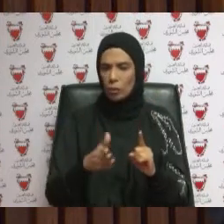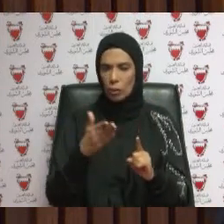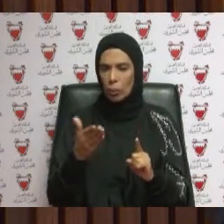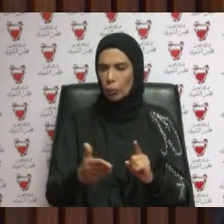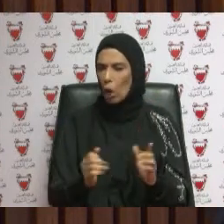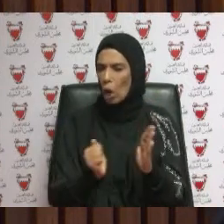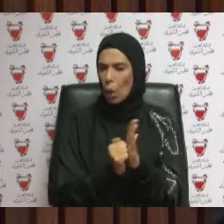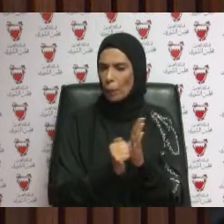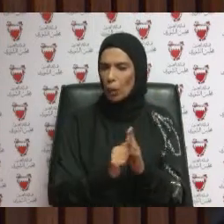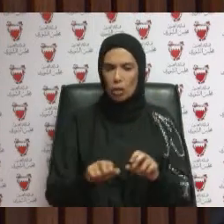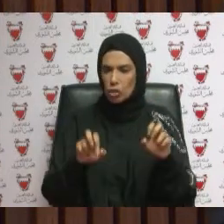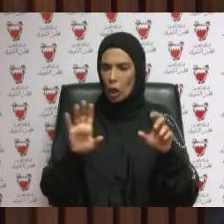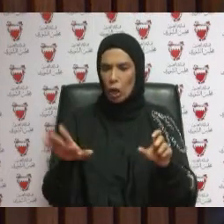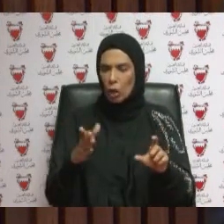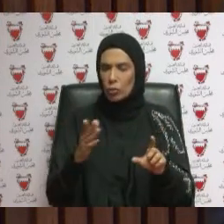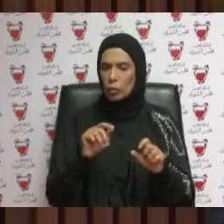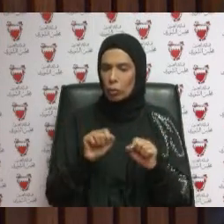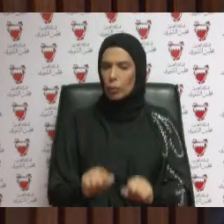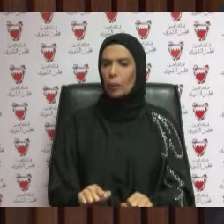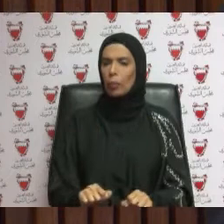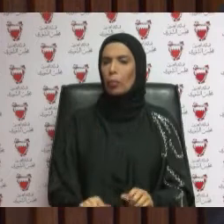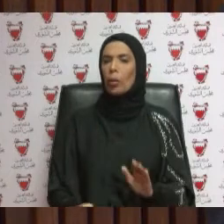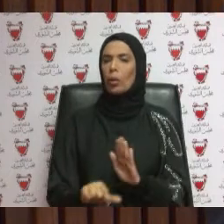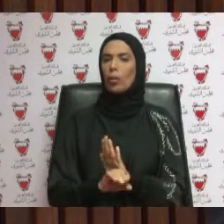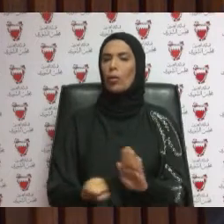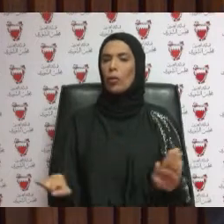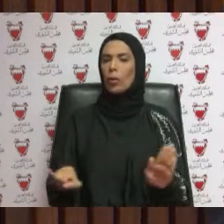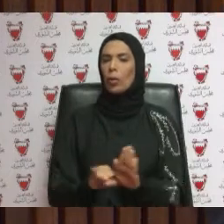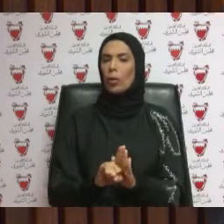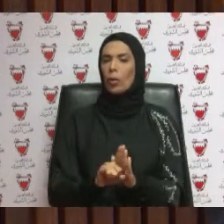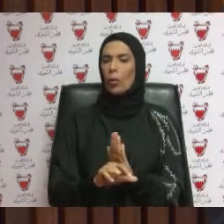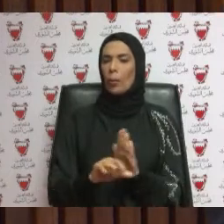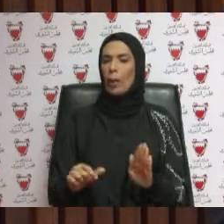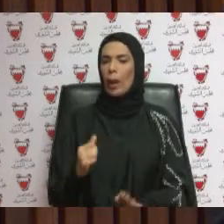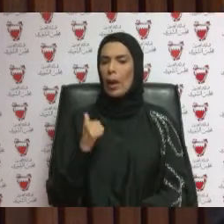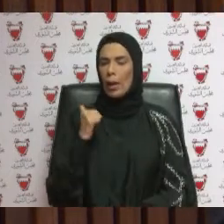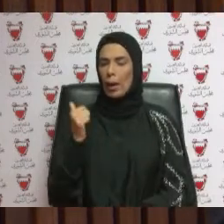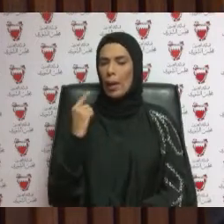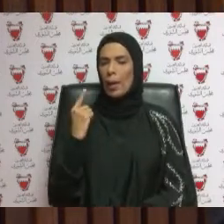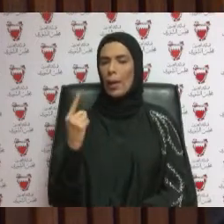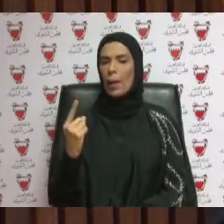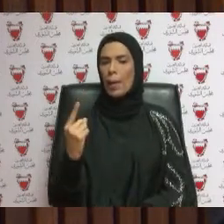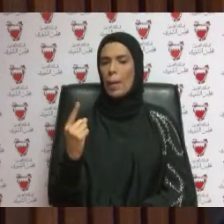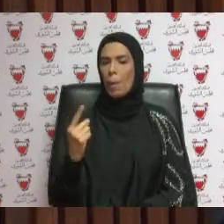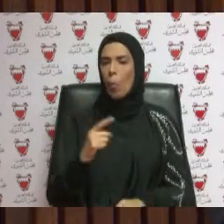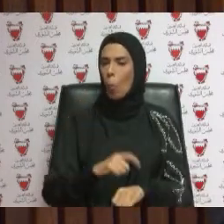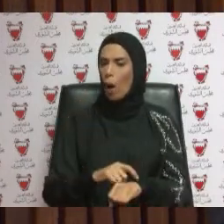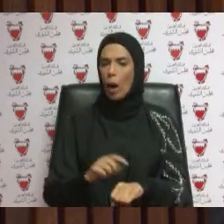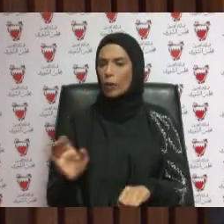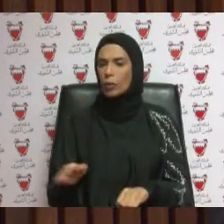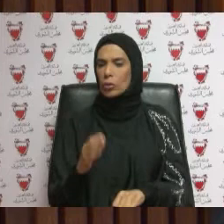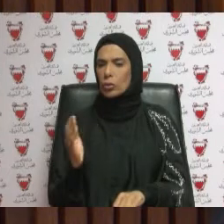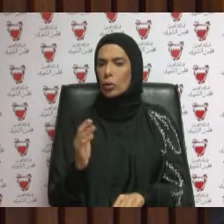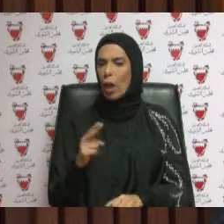العين المؤجرة، بحسبان أن هذه المادة تناولت في فقرتيها ألف وباء تحديد مدة العقد وتحديد